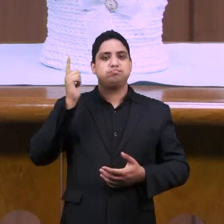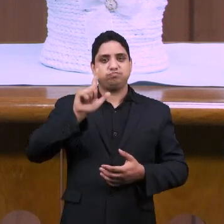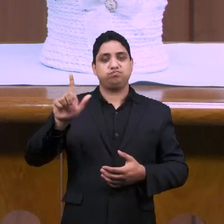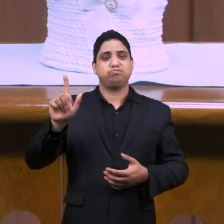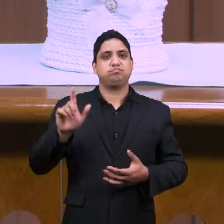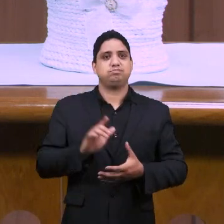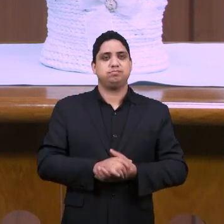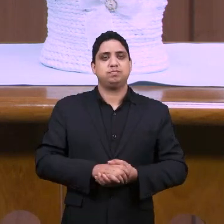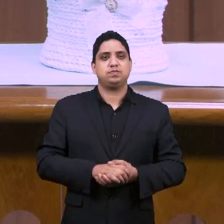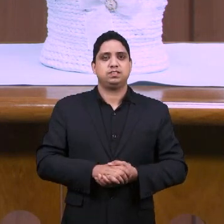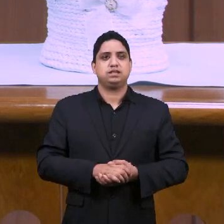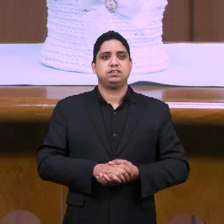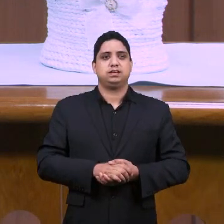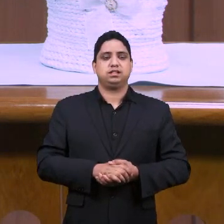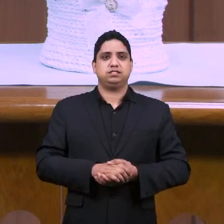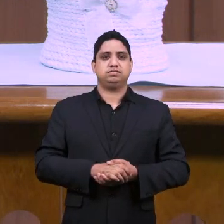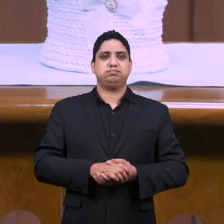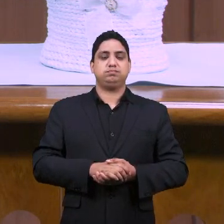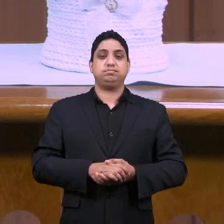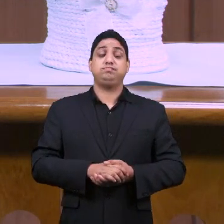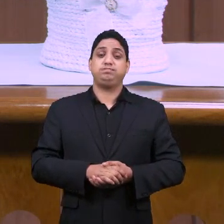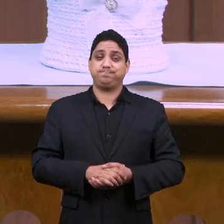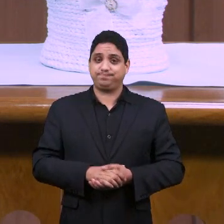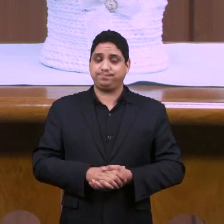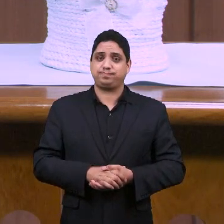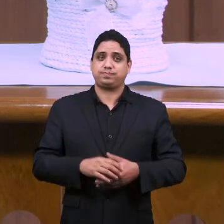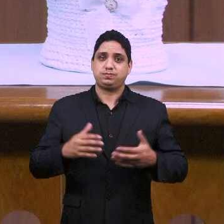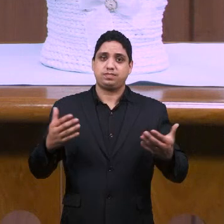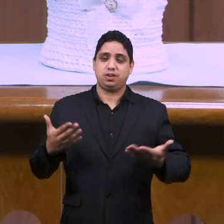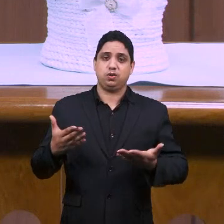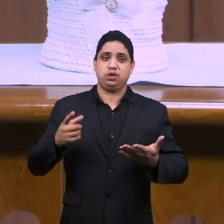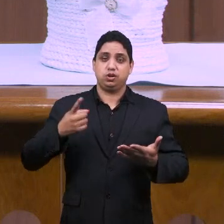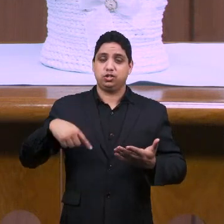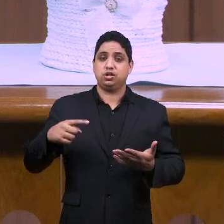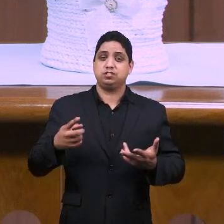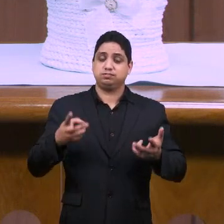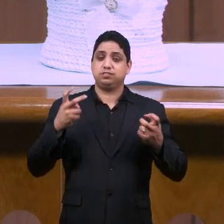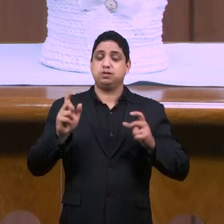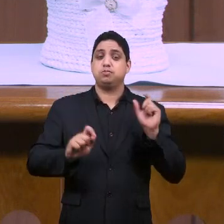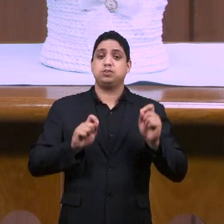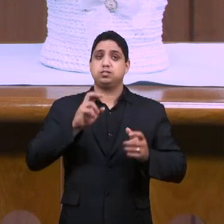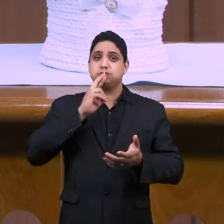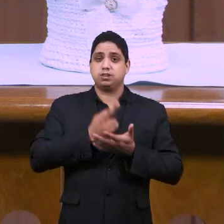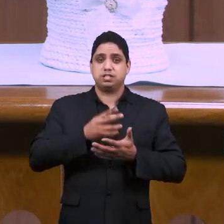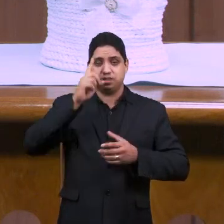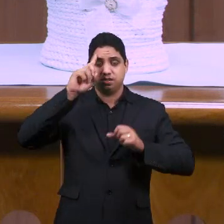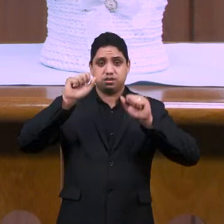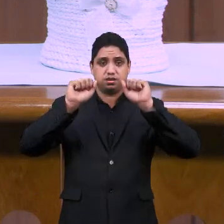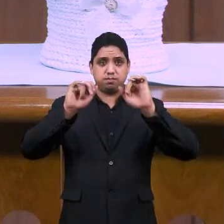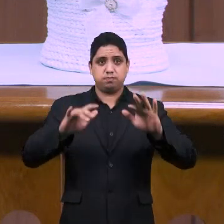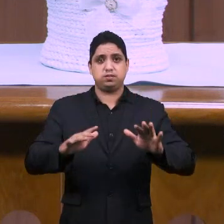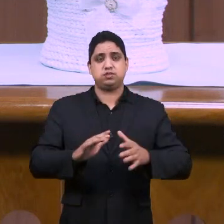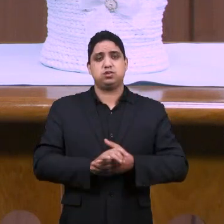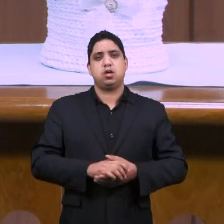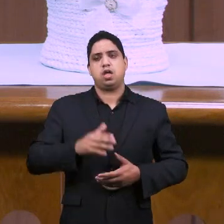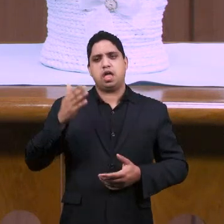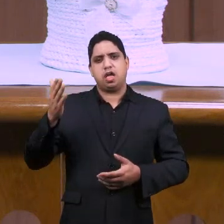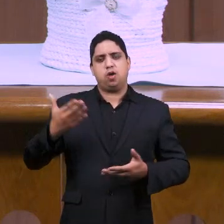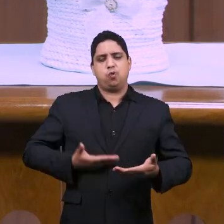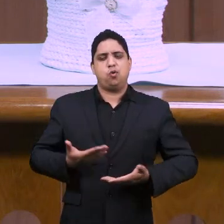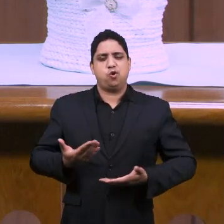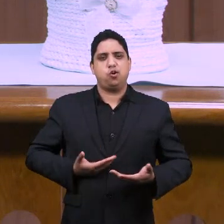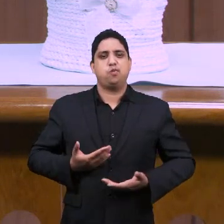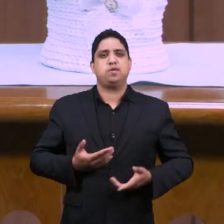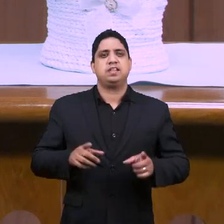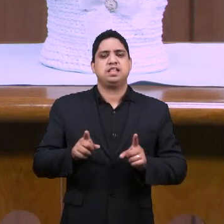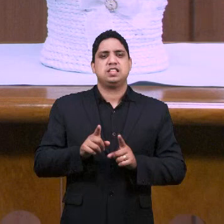entrer dans cette ville. Et de cette manière, nous commençons à voir les résultats. Que Dieu